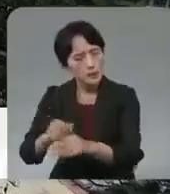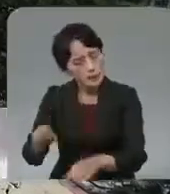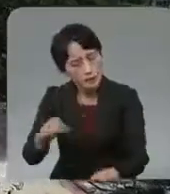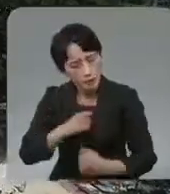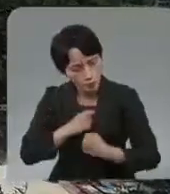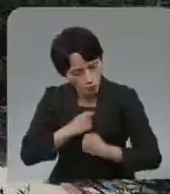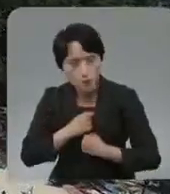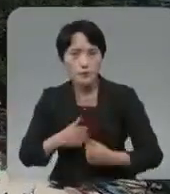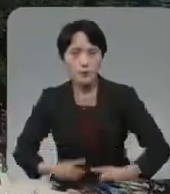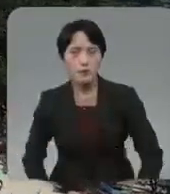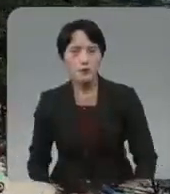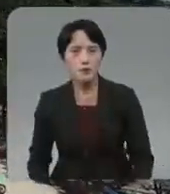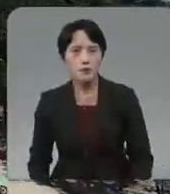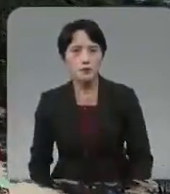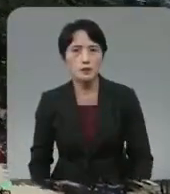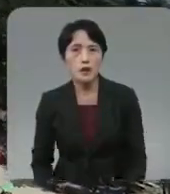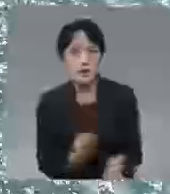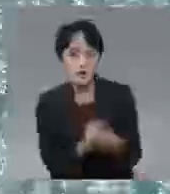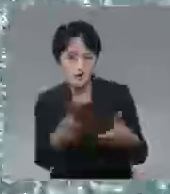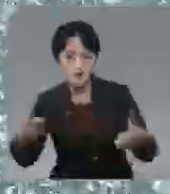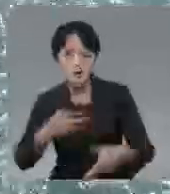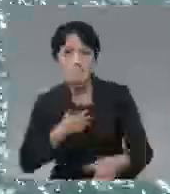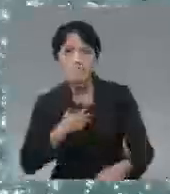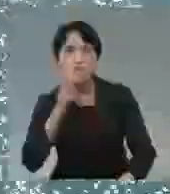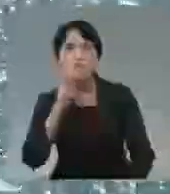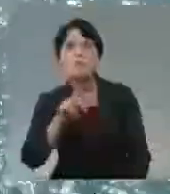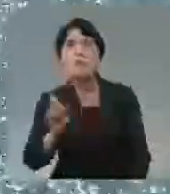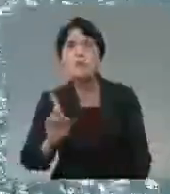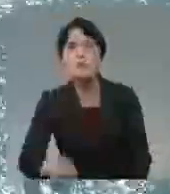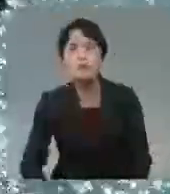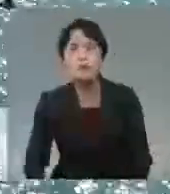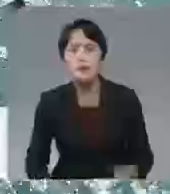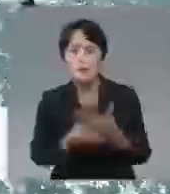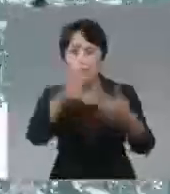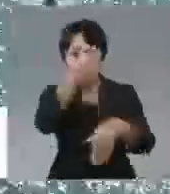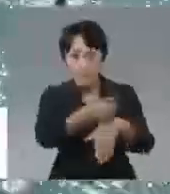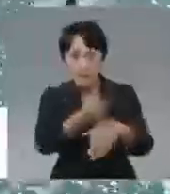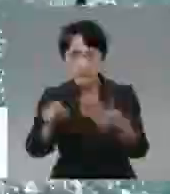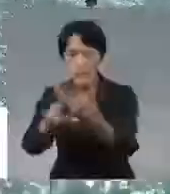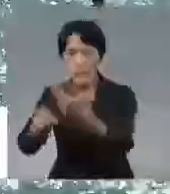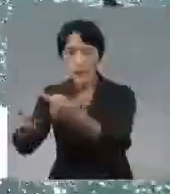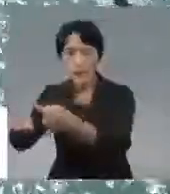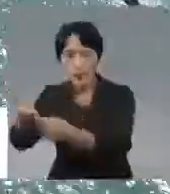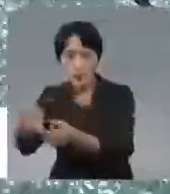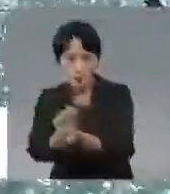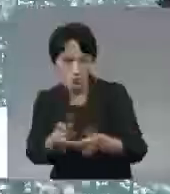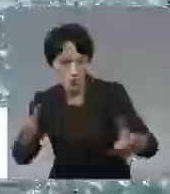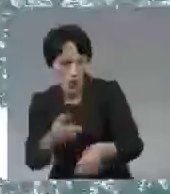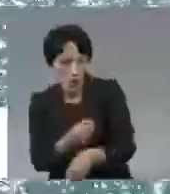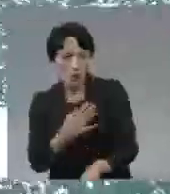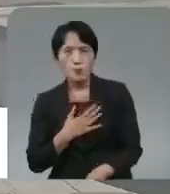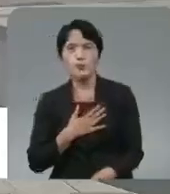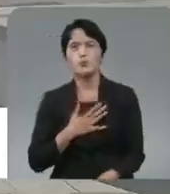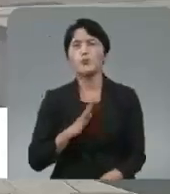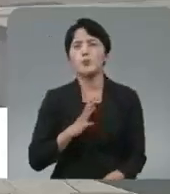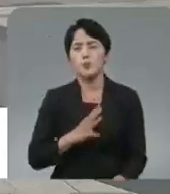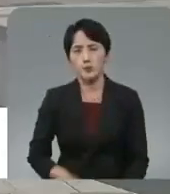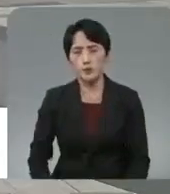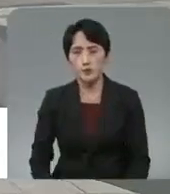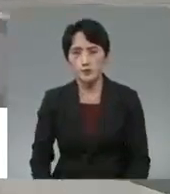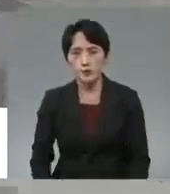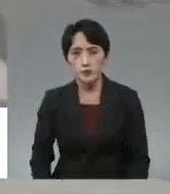265 человек в результате осложнения хронических заболеваний вызванных ковен 19 за минувшие сутки